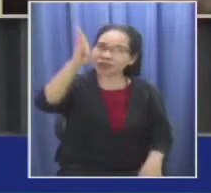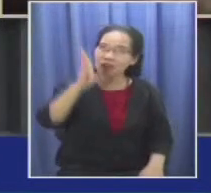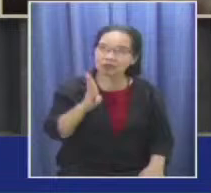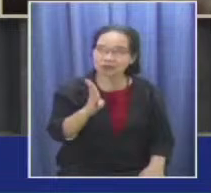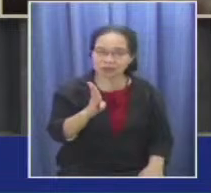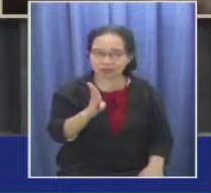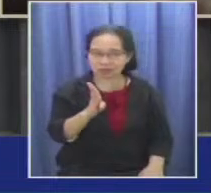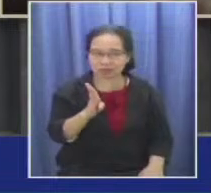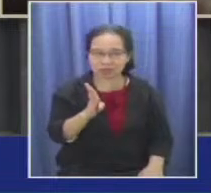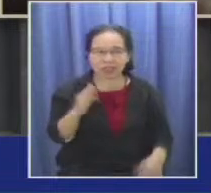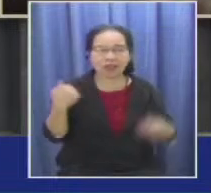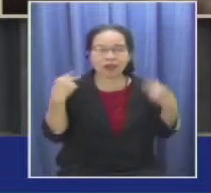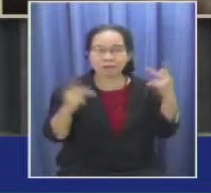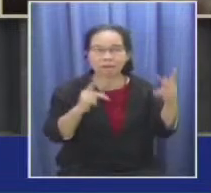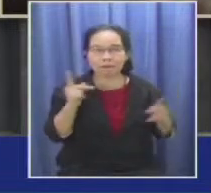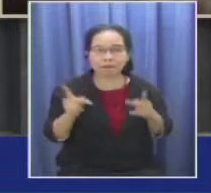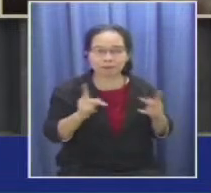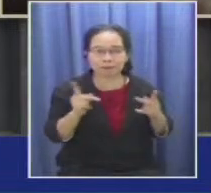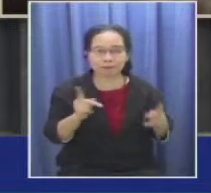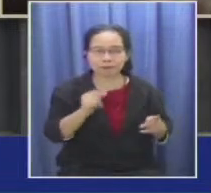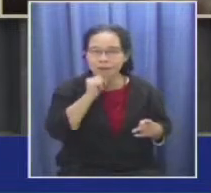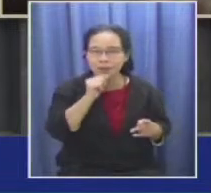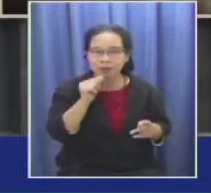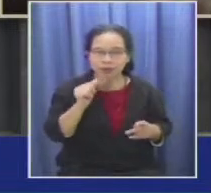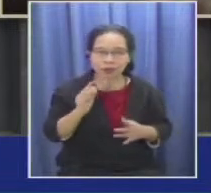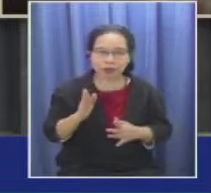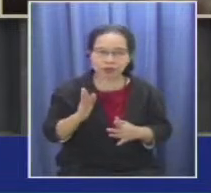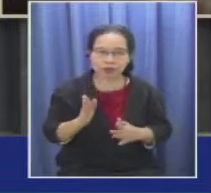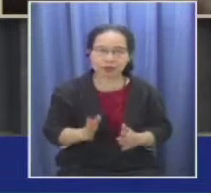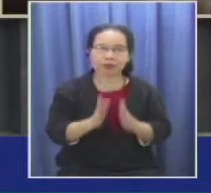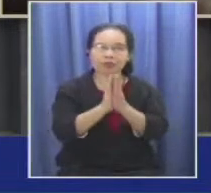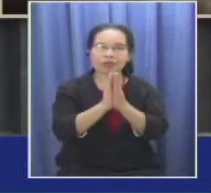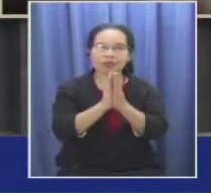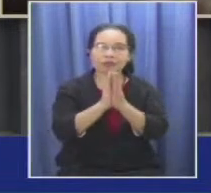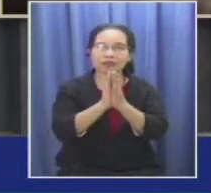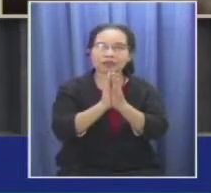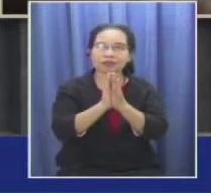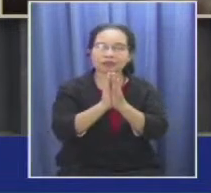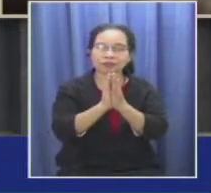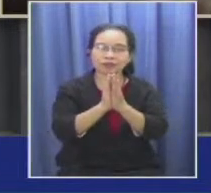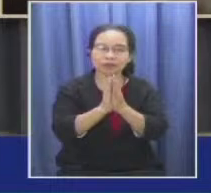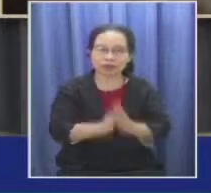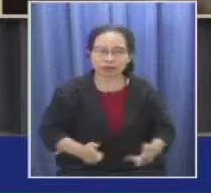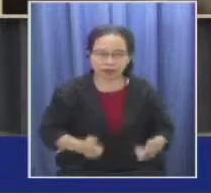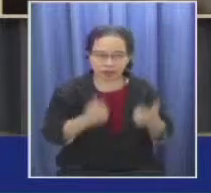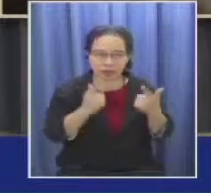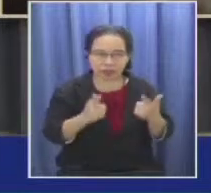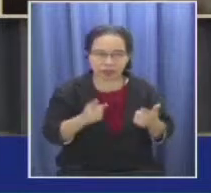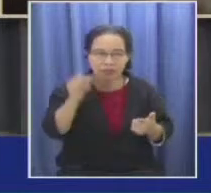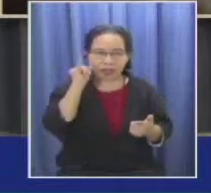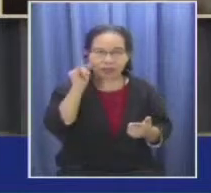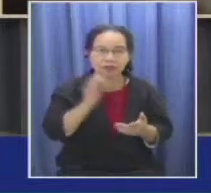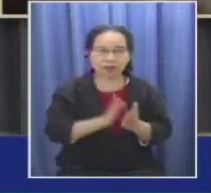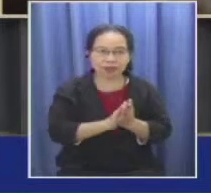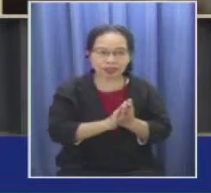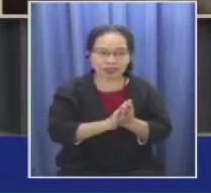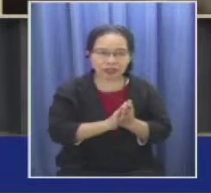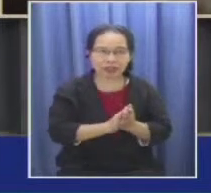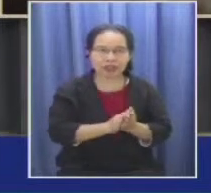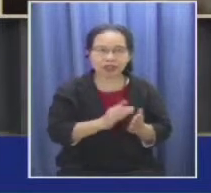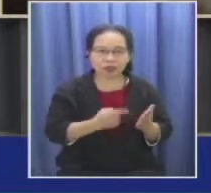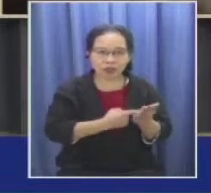ene nipa wono ma beba no fon ne kuta wono ma de kye nyina da mu nyina da so mo nkan Nyankopon